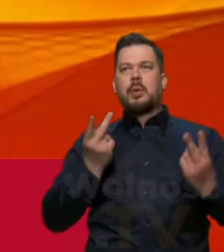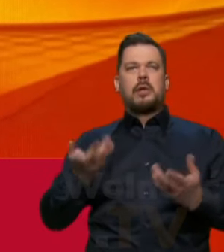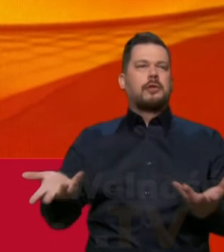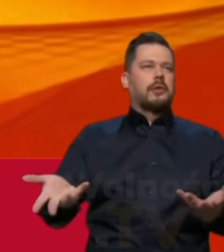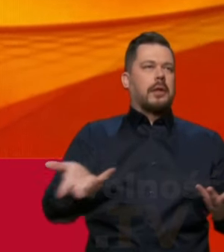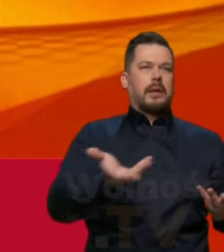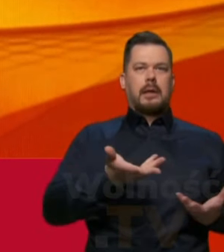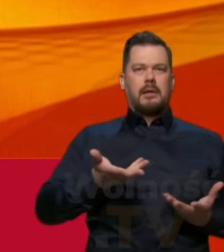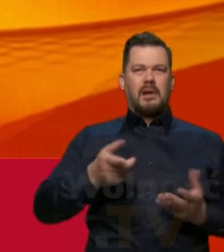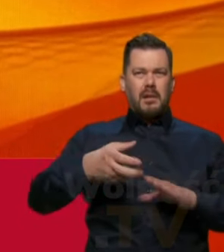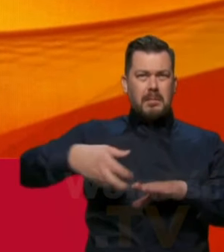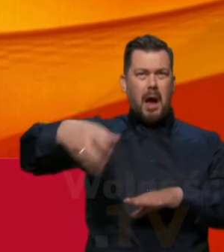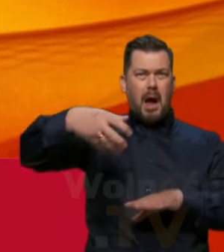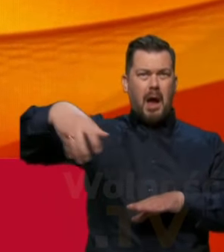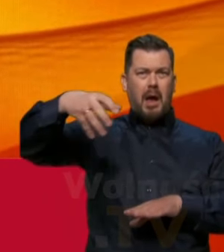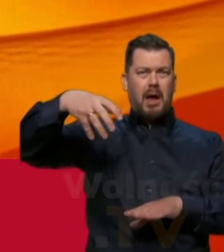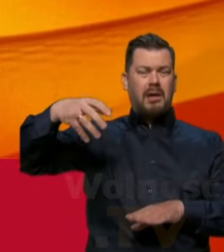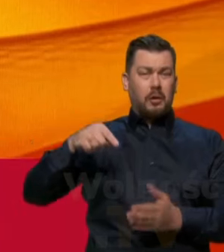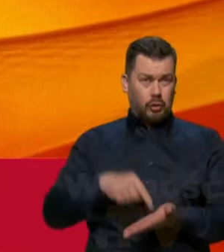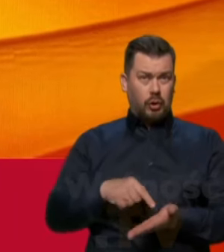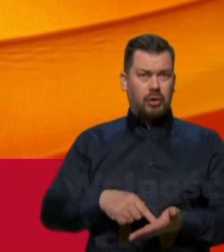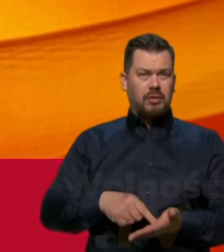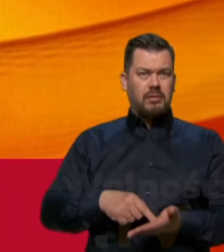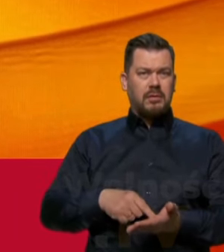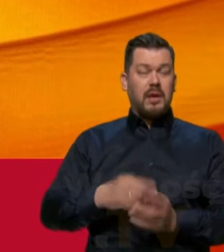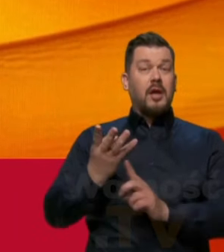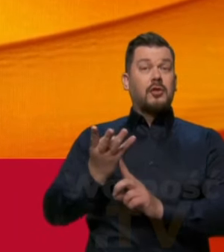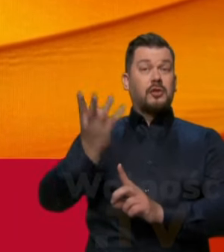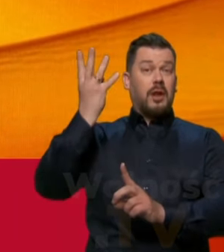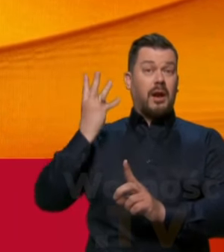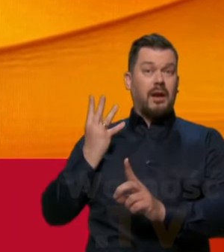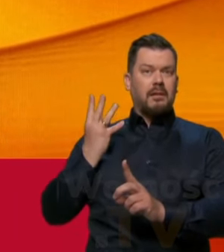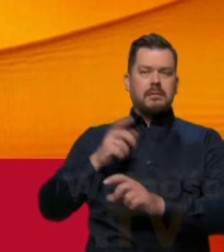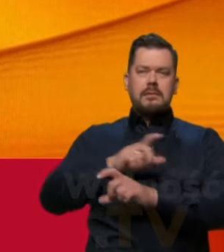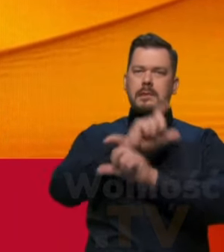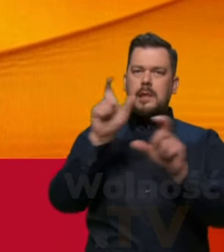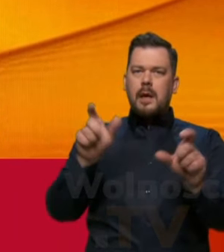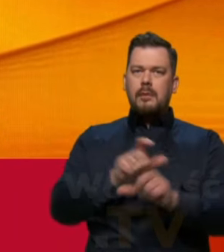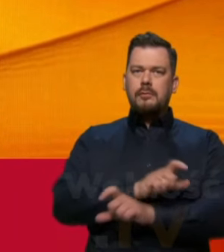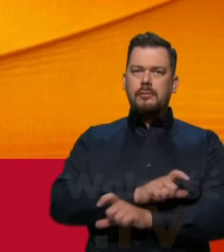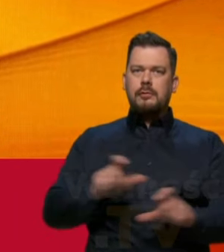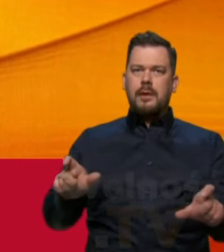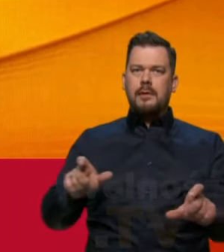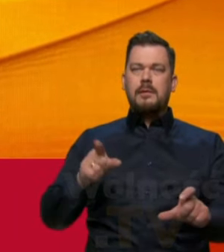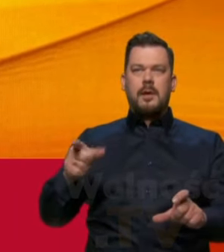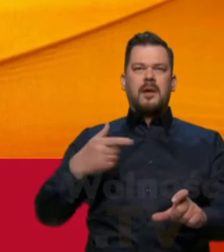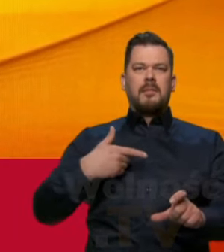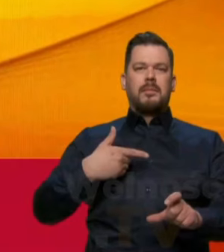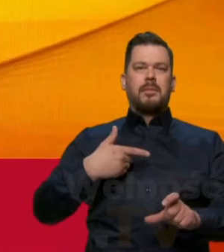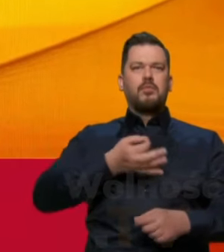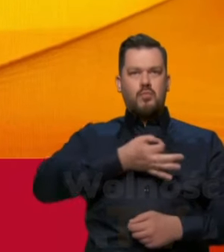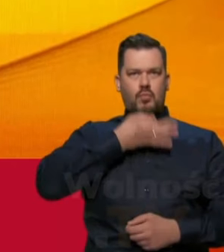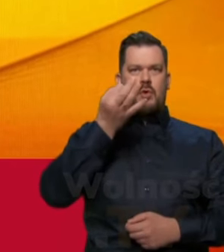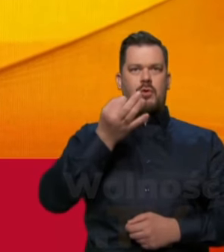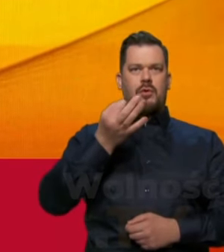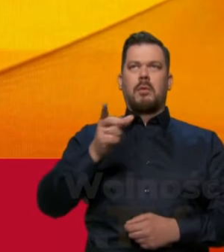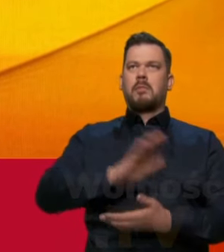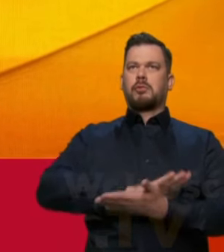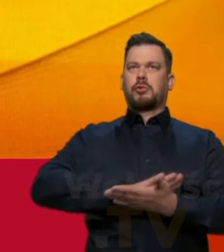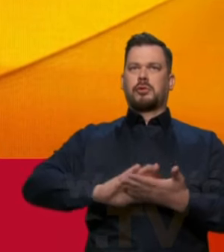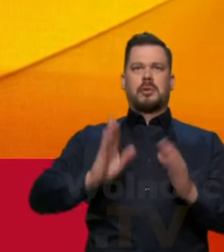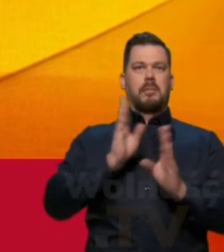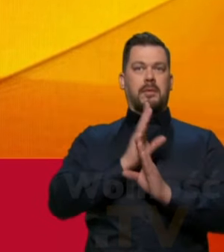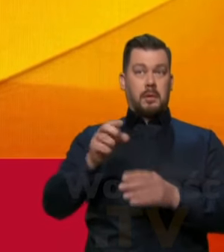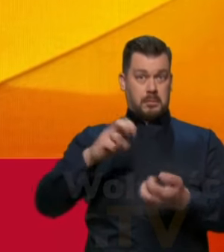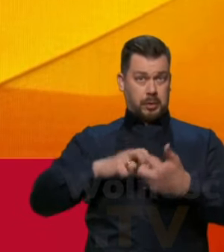zaparkowania, produkujący gigantyczne spaliny. W trakcie ostatnich 4 lat bez przerwy poprawiała się jakość, mimo tego wszystkich problemów